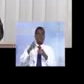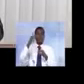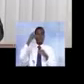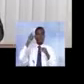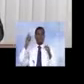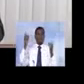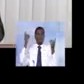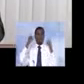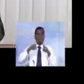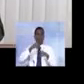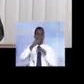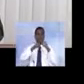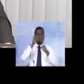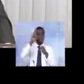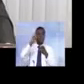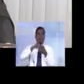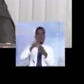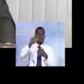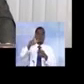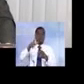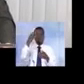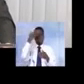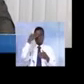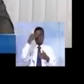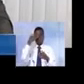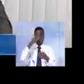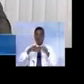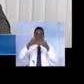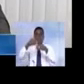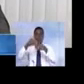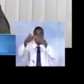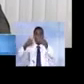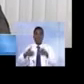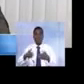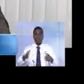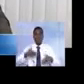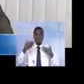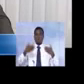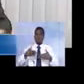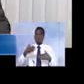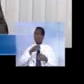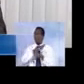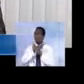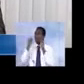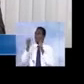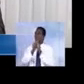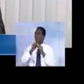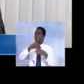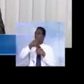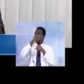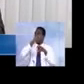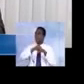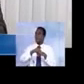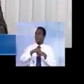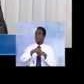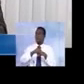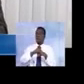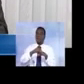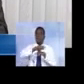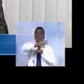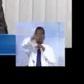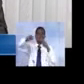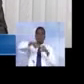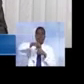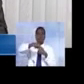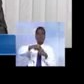l'année 2014 a connu une avancée globalement satisfaisante, avec la mise en route de la